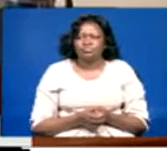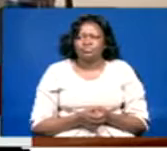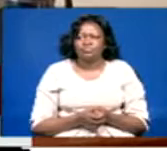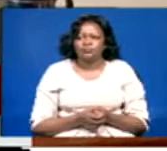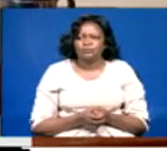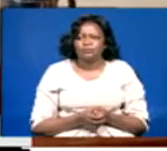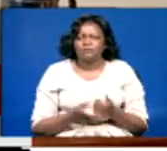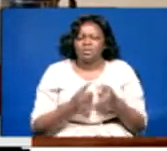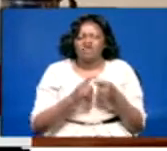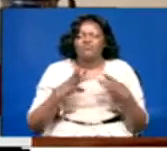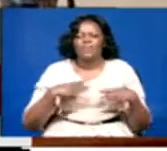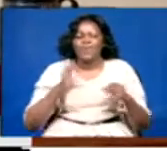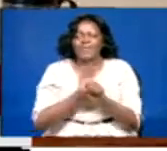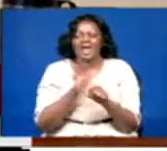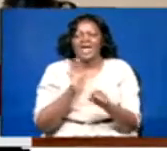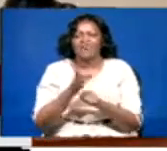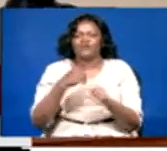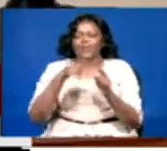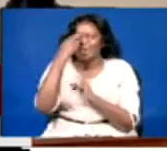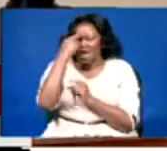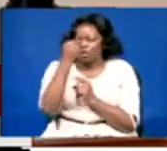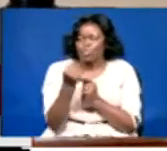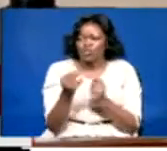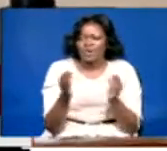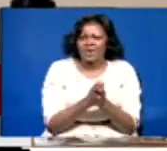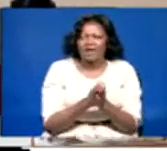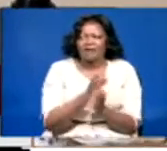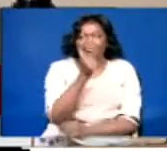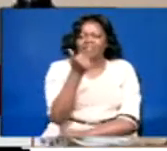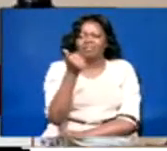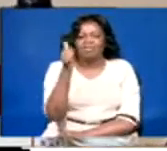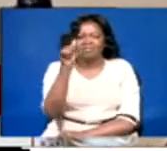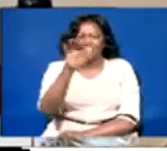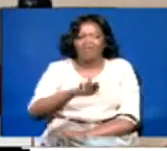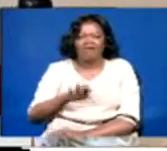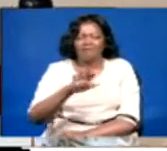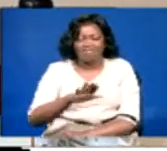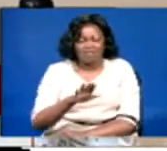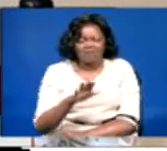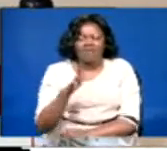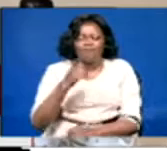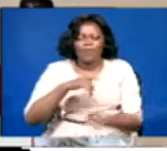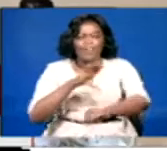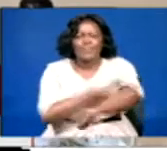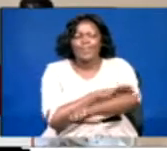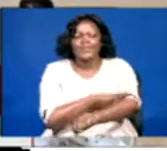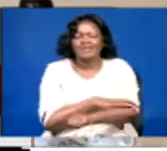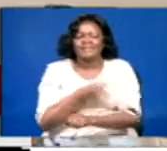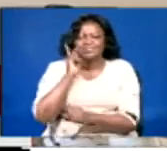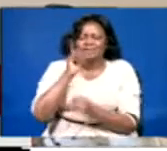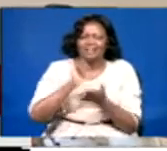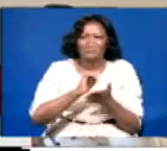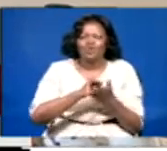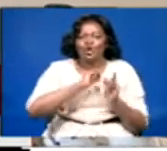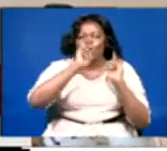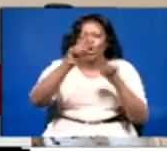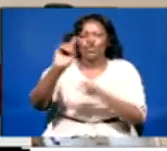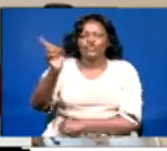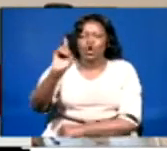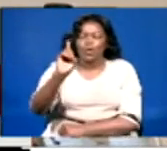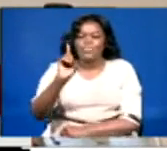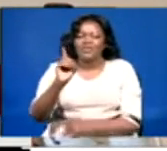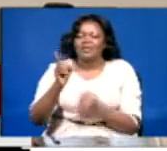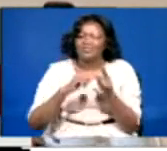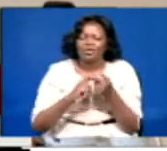Kuna watu wengi kutoka Narok na kutoka sehemu Sapomet, Kisi, watakuwa wanaelekea Nairobi. Nataka